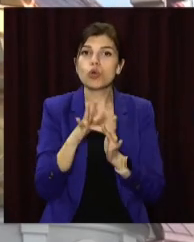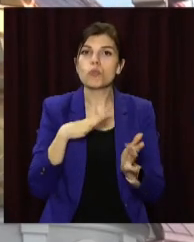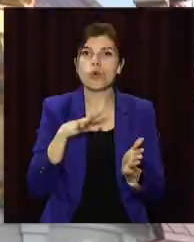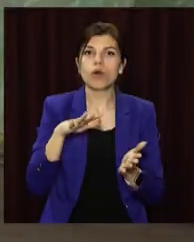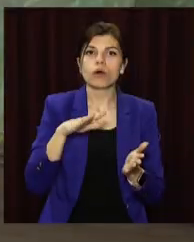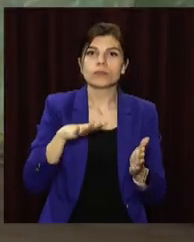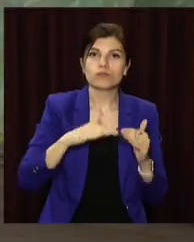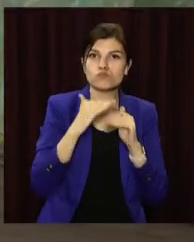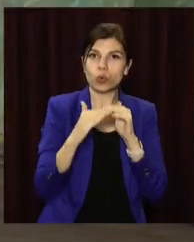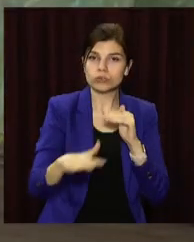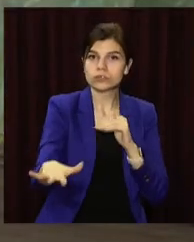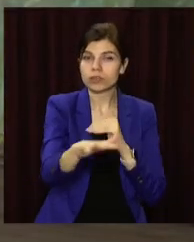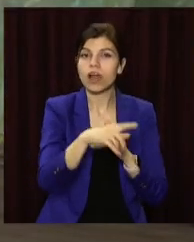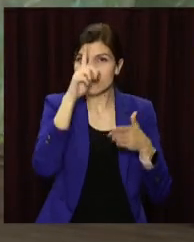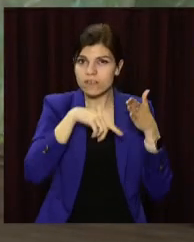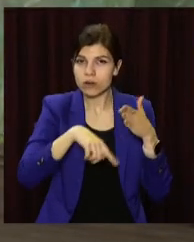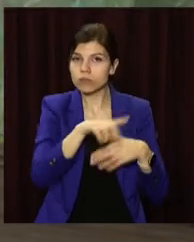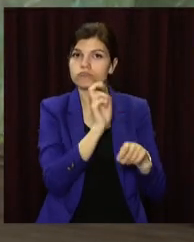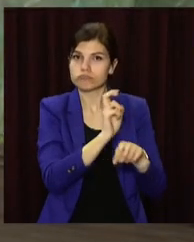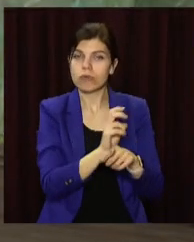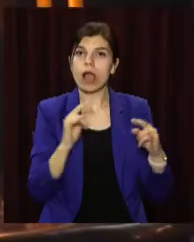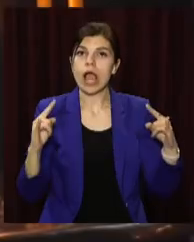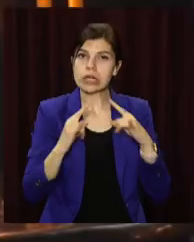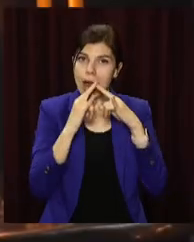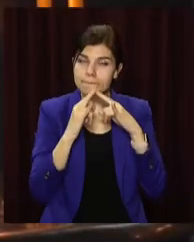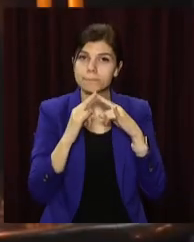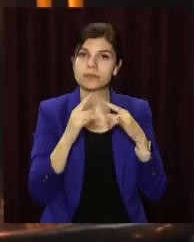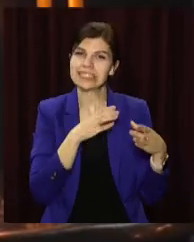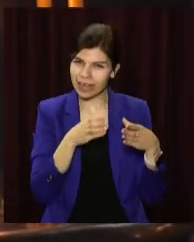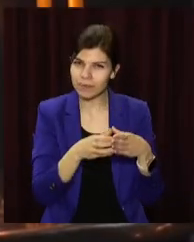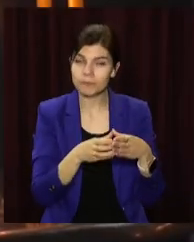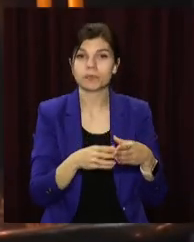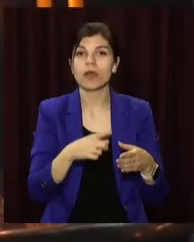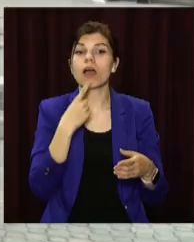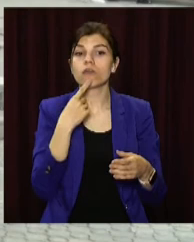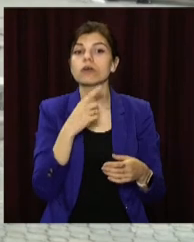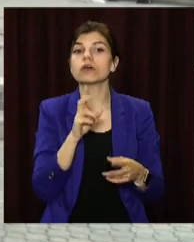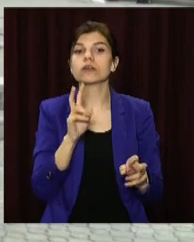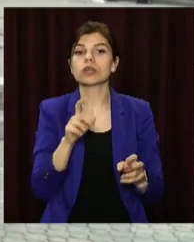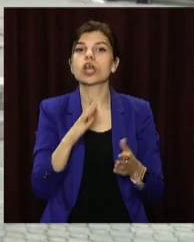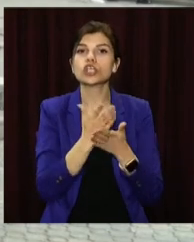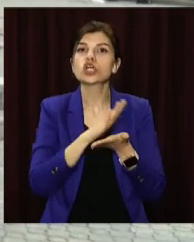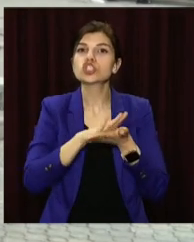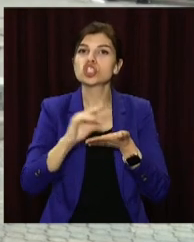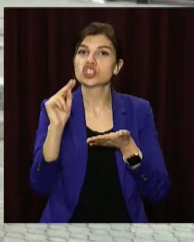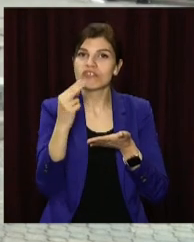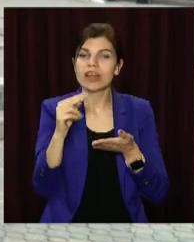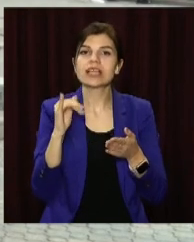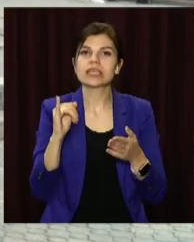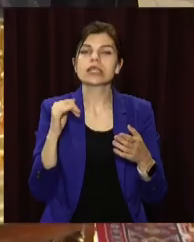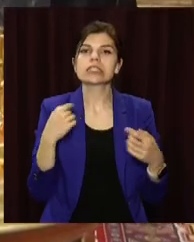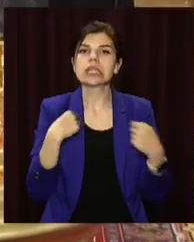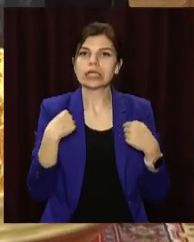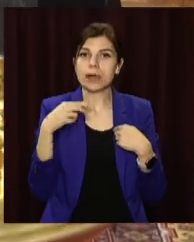Тому впродовж цього часу віряни традиційно відвідують храми. А одним із найважливіших днів церковники називають Чистий Четвер та Страсну